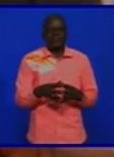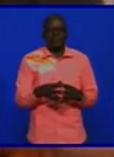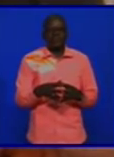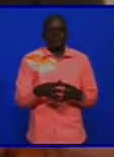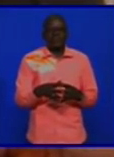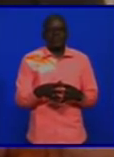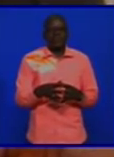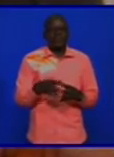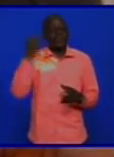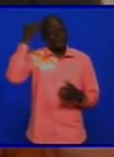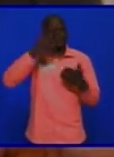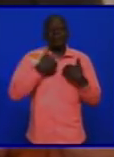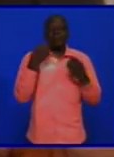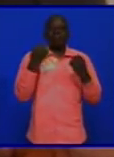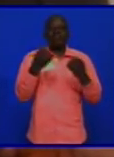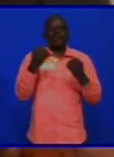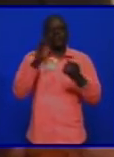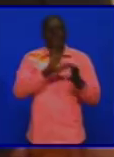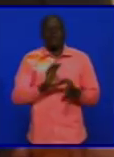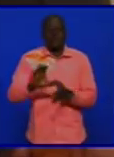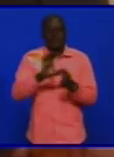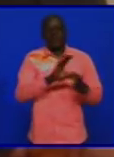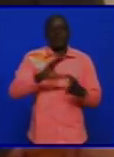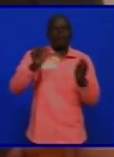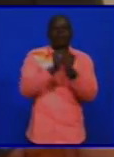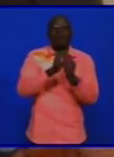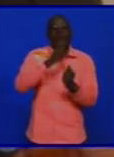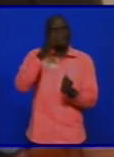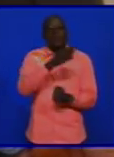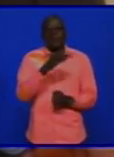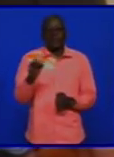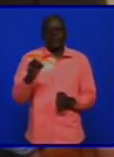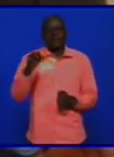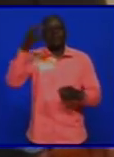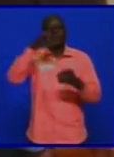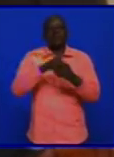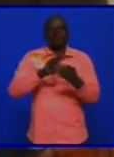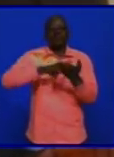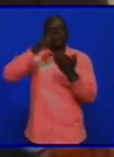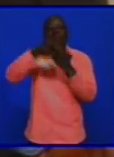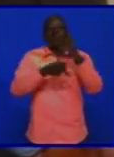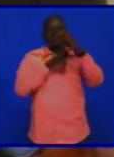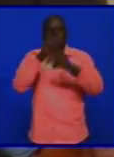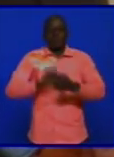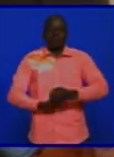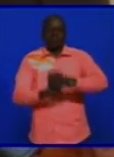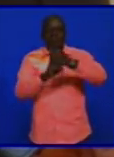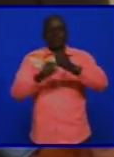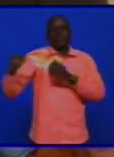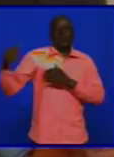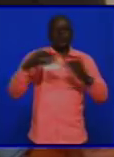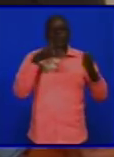Il y a plusieurs aspects concernant la coopération bilatérale avec le Burkina, y compris la coopération sécuritaire, la lutte contre le